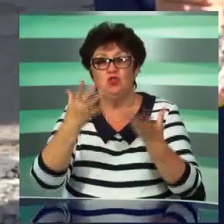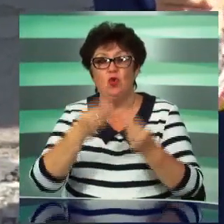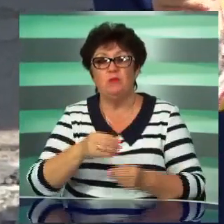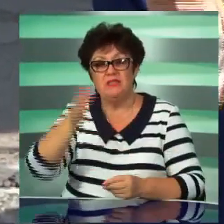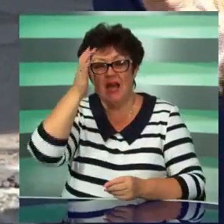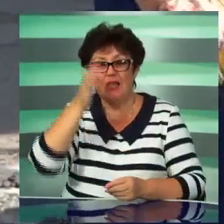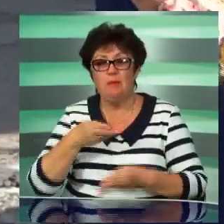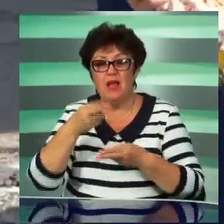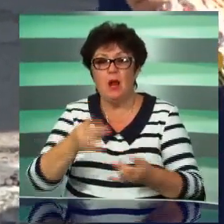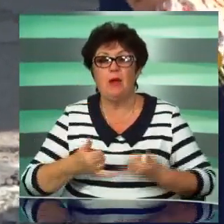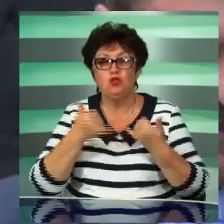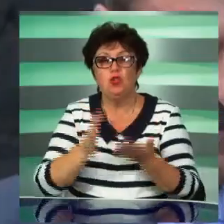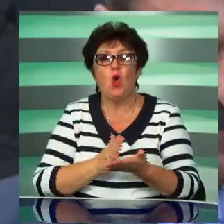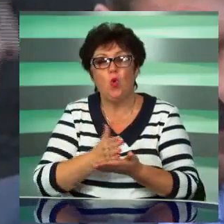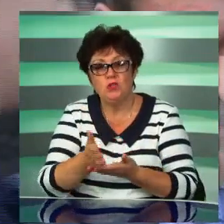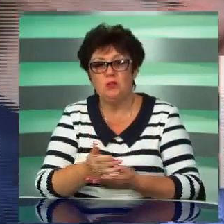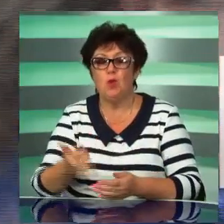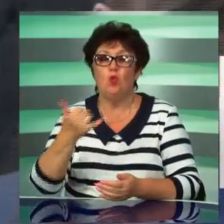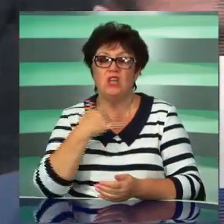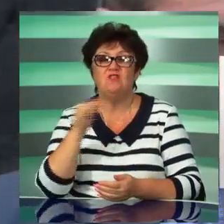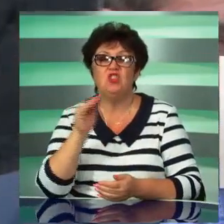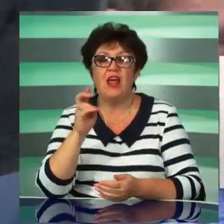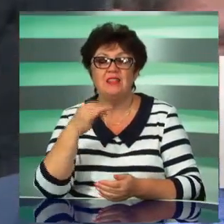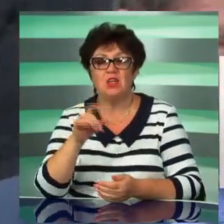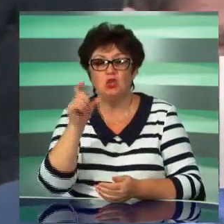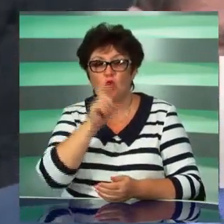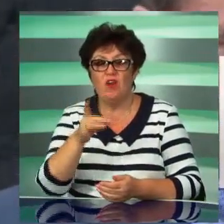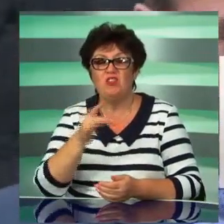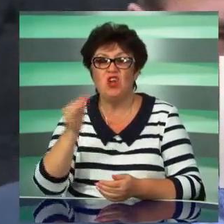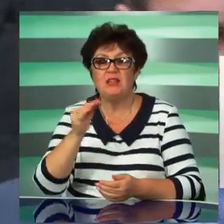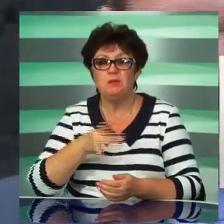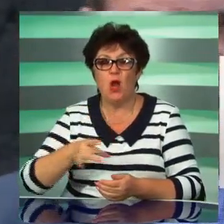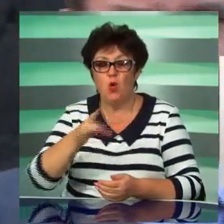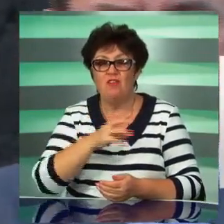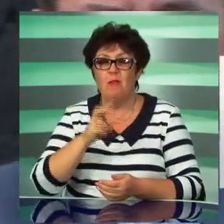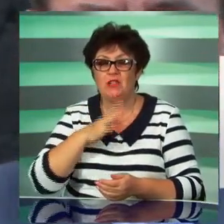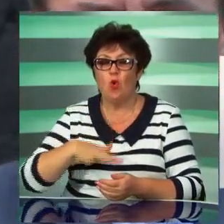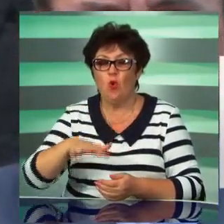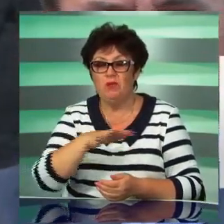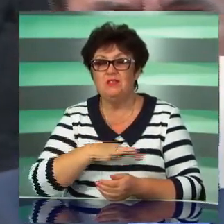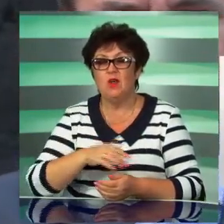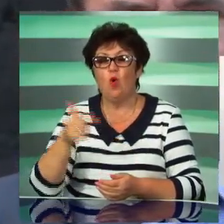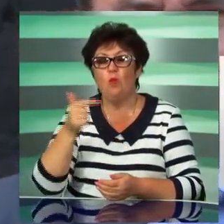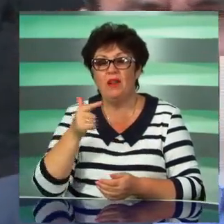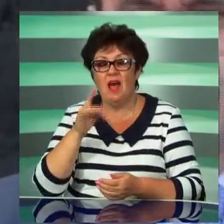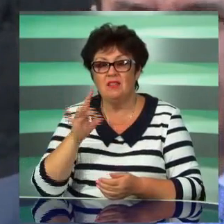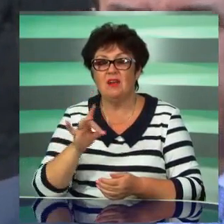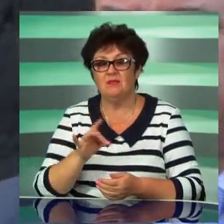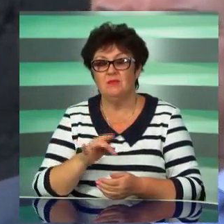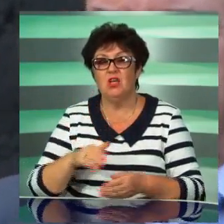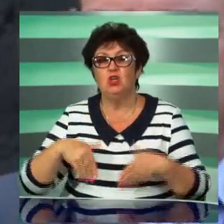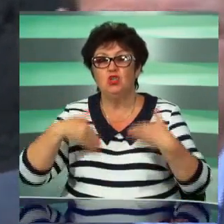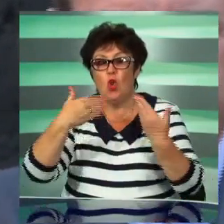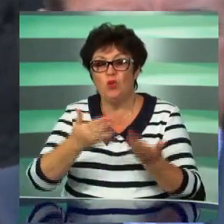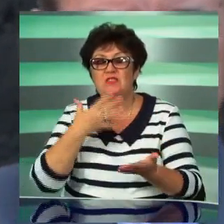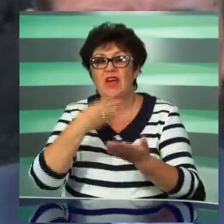почетные гости. У нас в Жирятинской школе, в Жирятинском районе, во всей Брянской области губернатор шлет